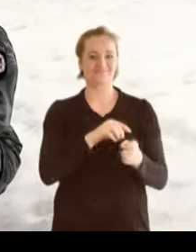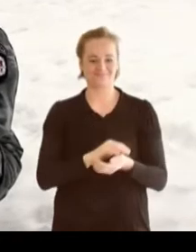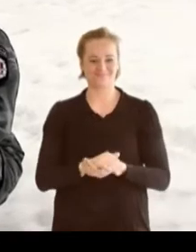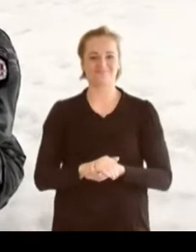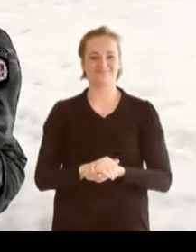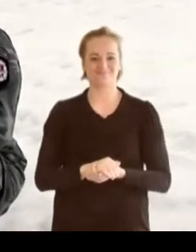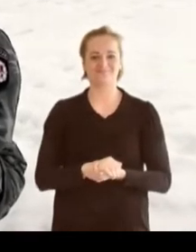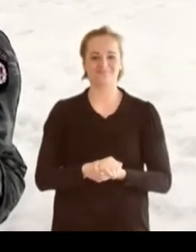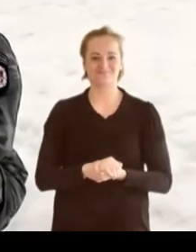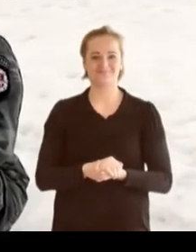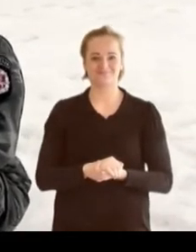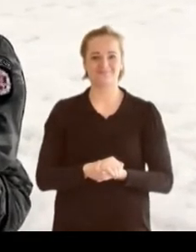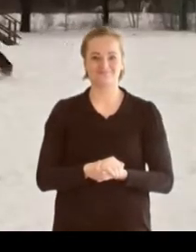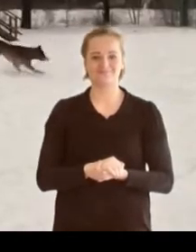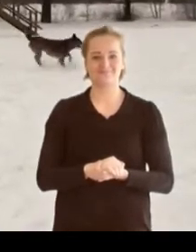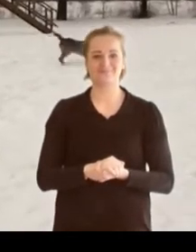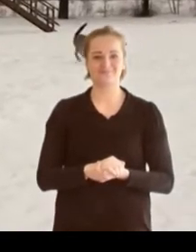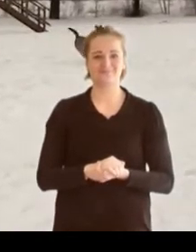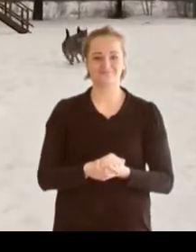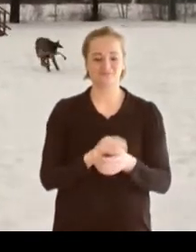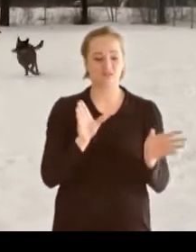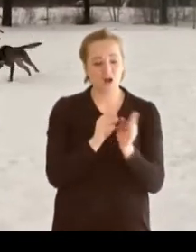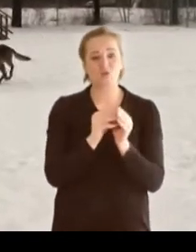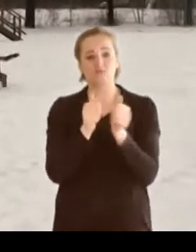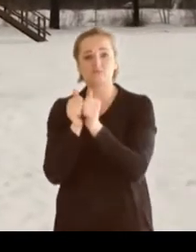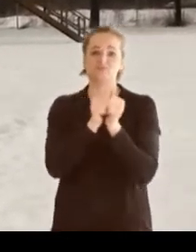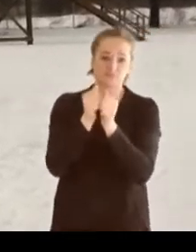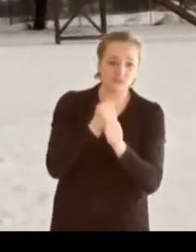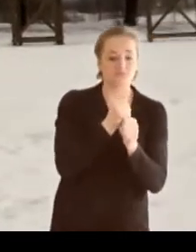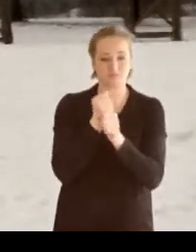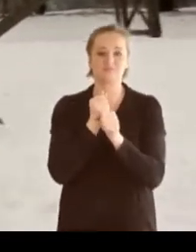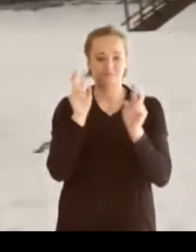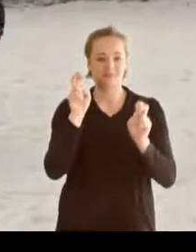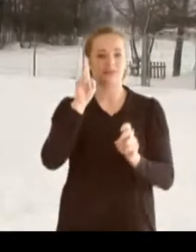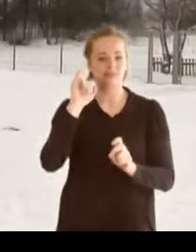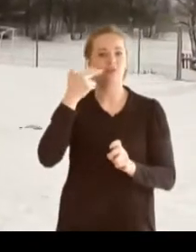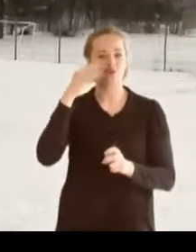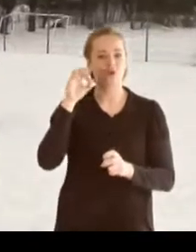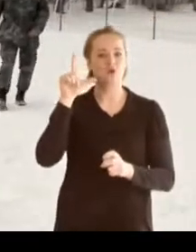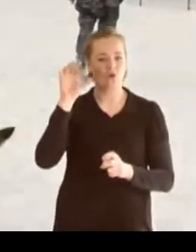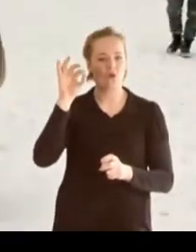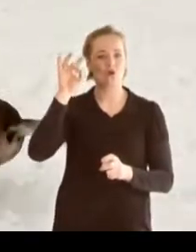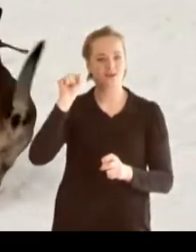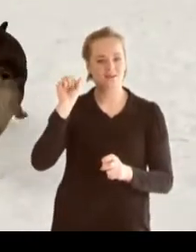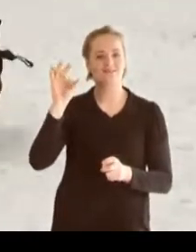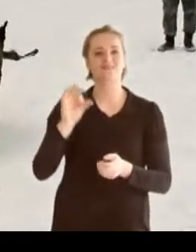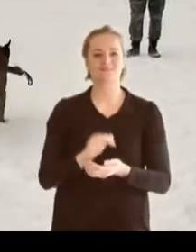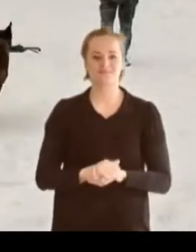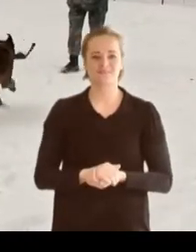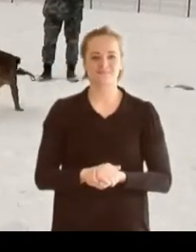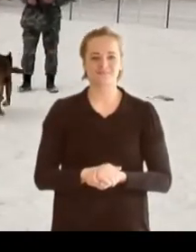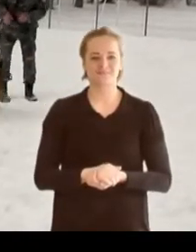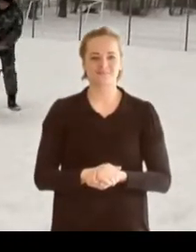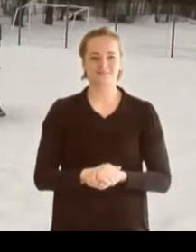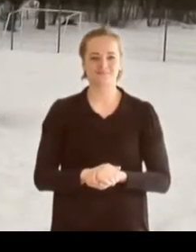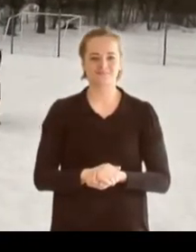savo vaidmenį, bet tai vis dėlto nėra susijęs su kinu, tai policijos